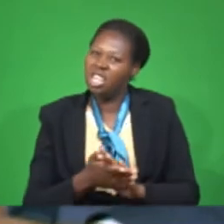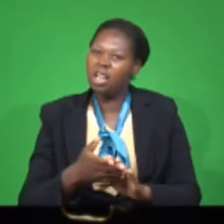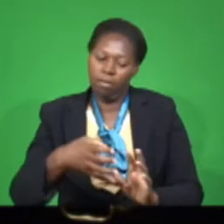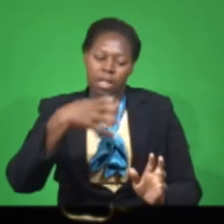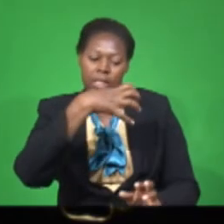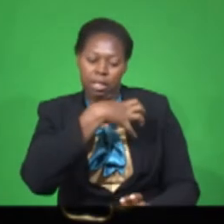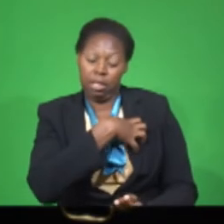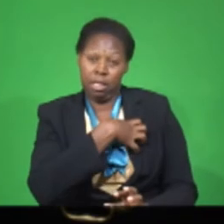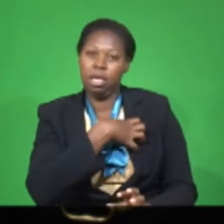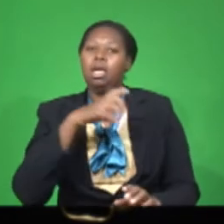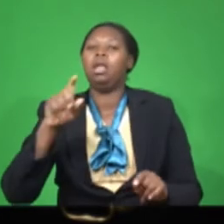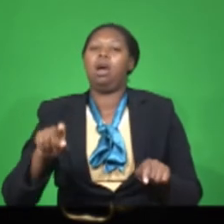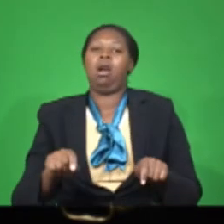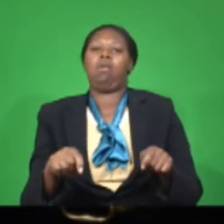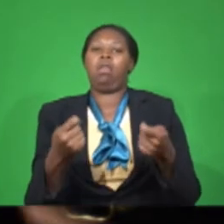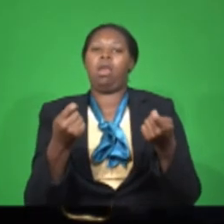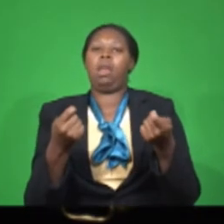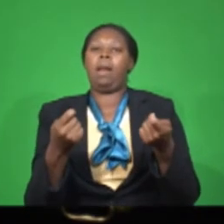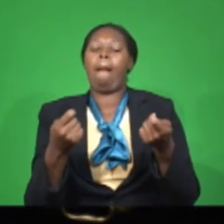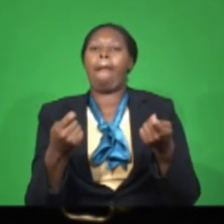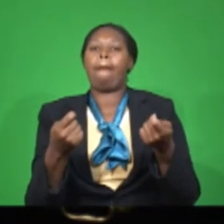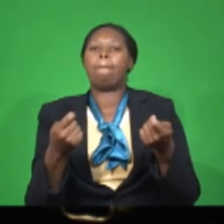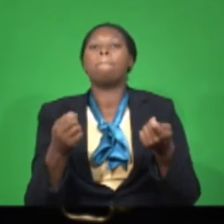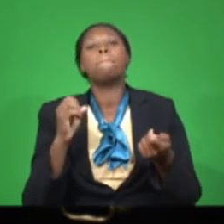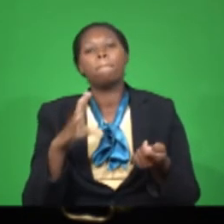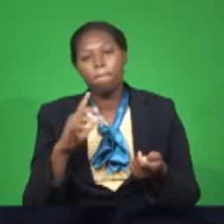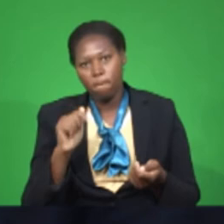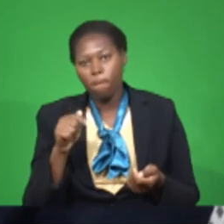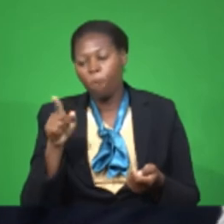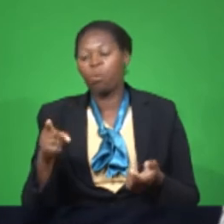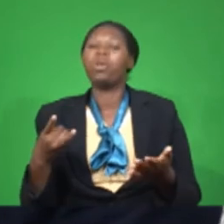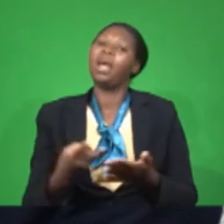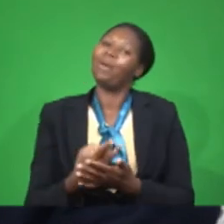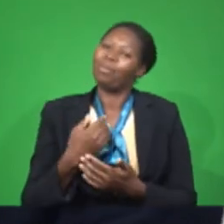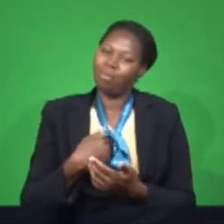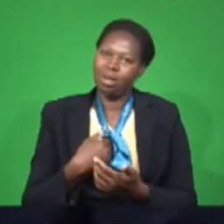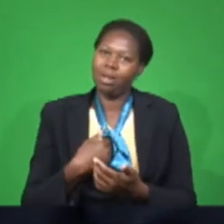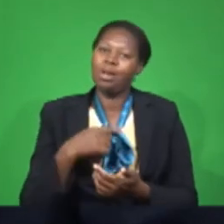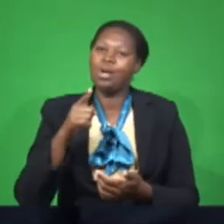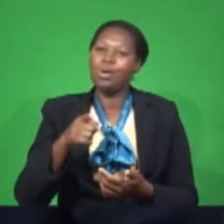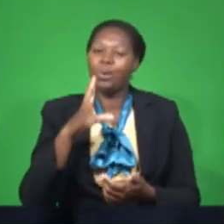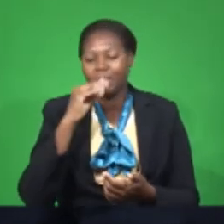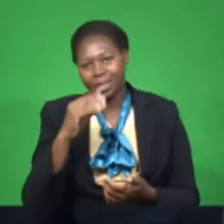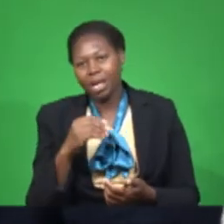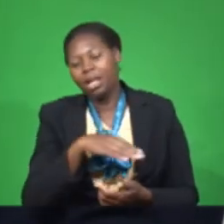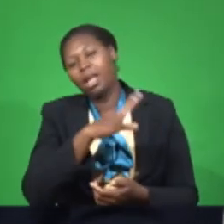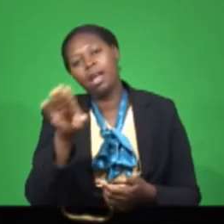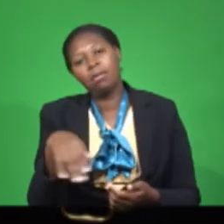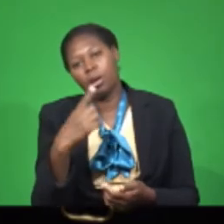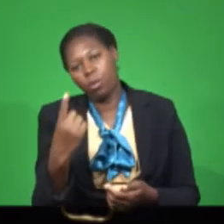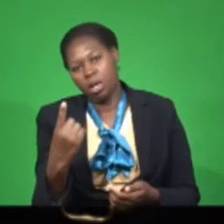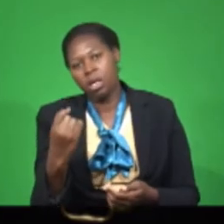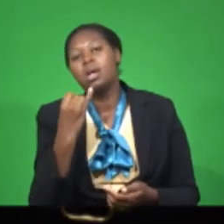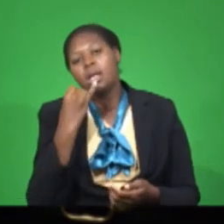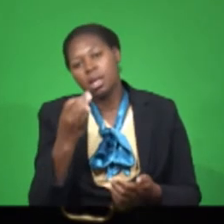nemombe kudenga. Ndazodyisa manje kuti vanodiwa. But ndofunga muda kutsanangura kuti Mwari anenge akuzotarisa kuti tagamuchira